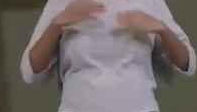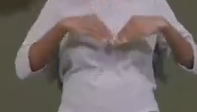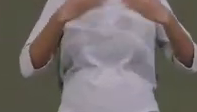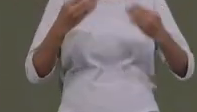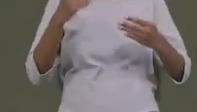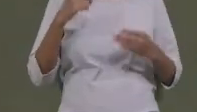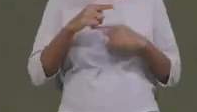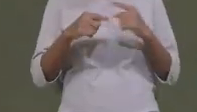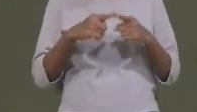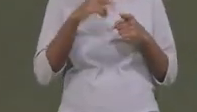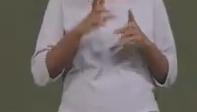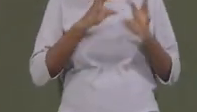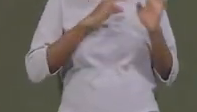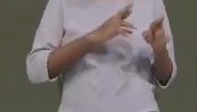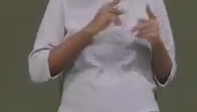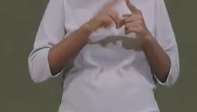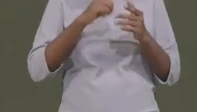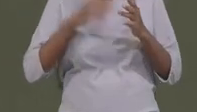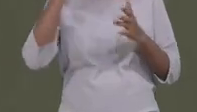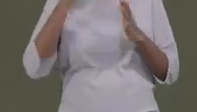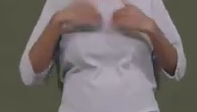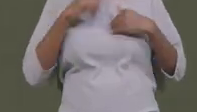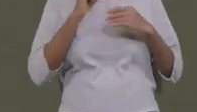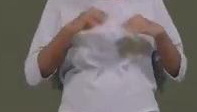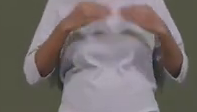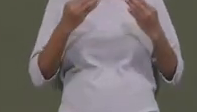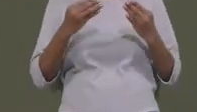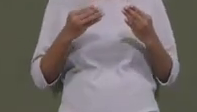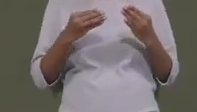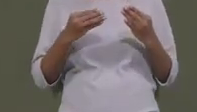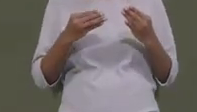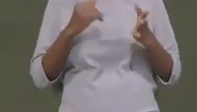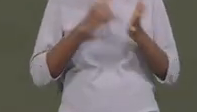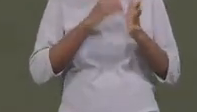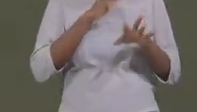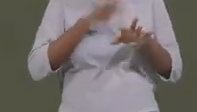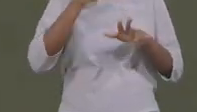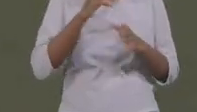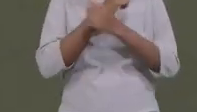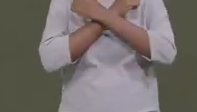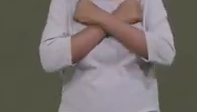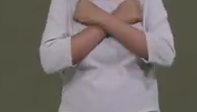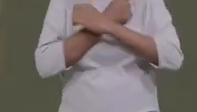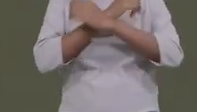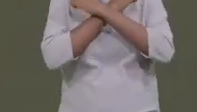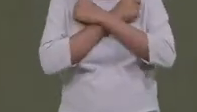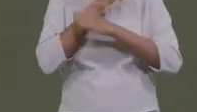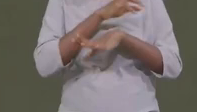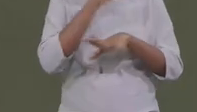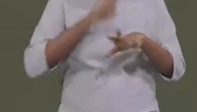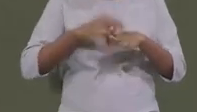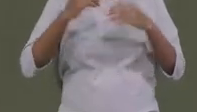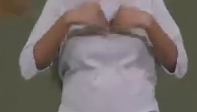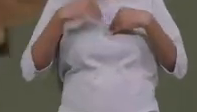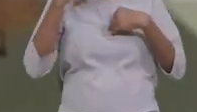Dieu vous a donnée. Quand vous répondez à ce que Dieu ne vous a pas donné, cela affecte votre amour.